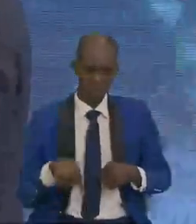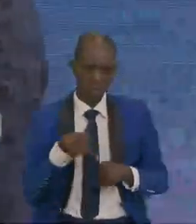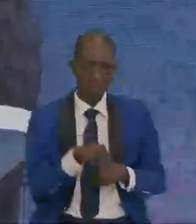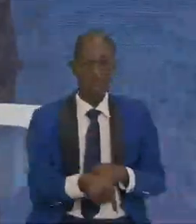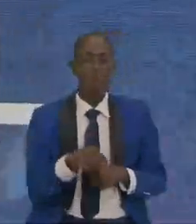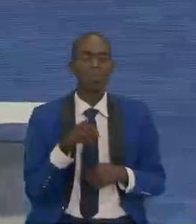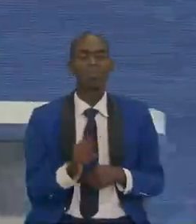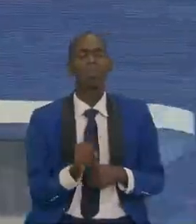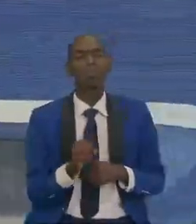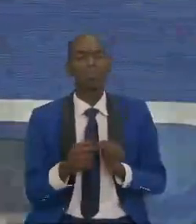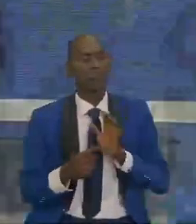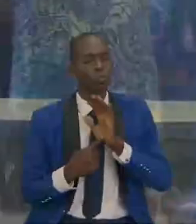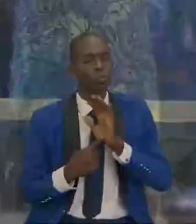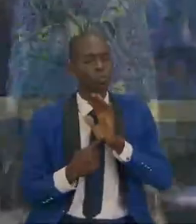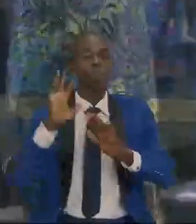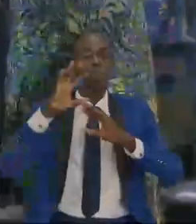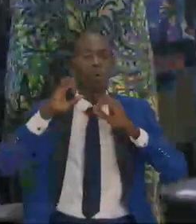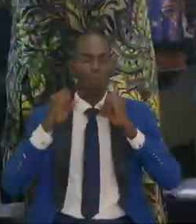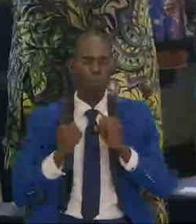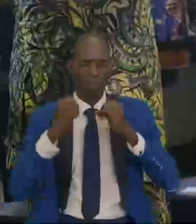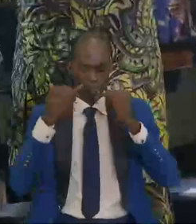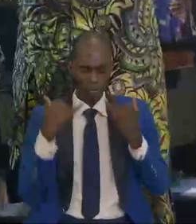de la tête jusqu'au bout des orteils,